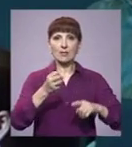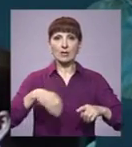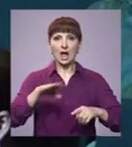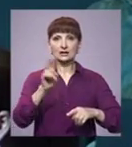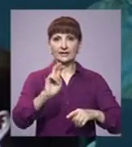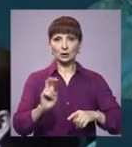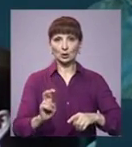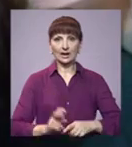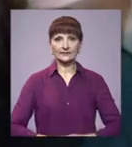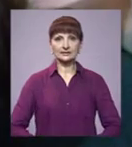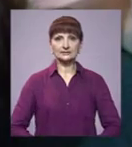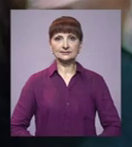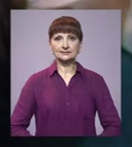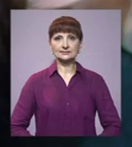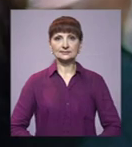миллиардов долларов.